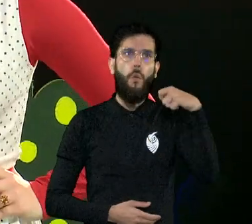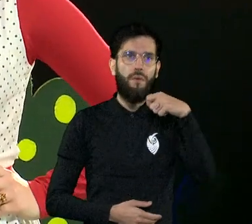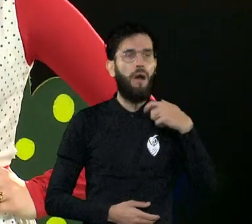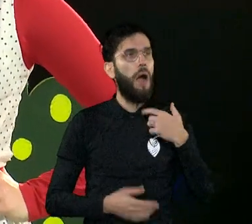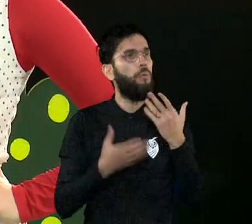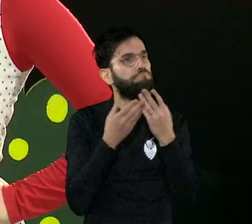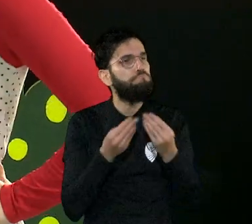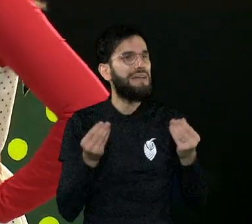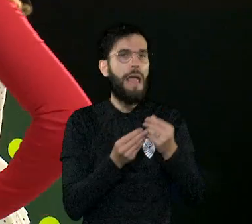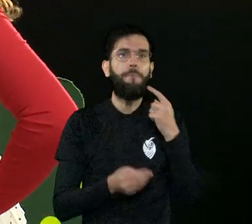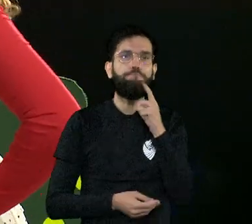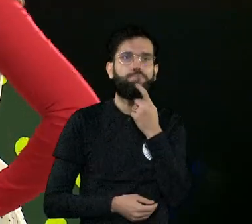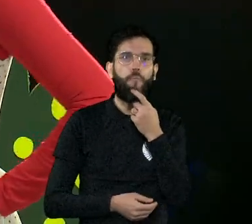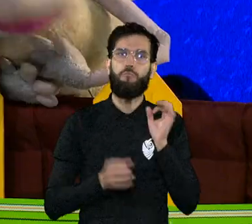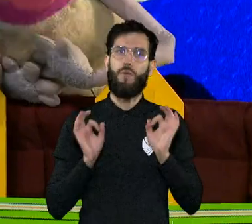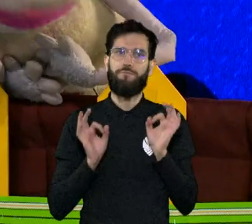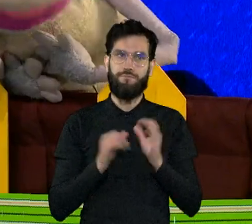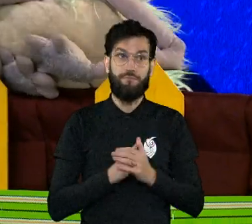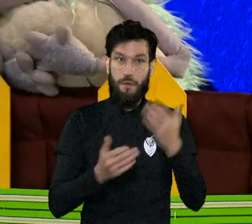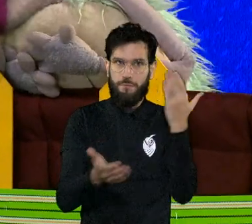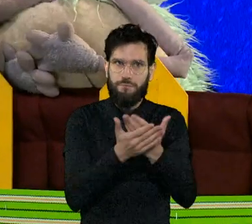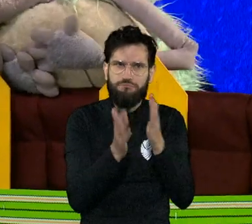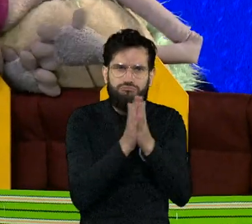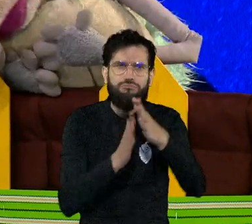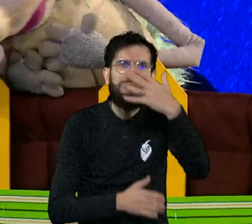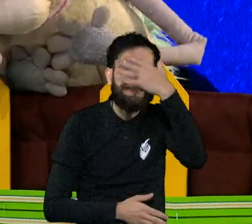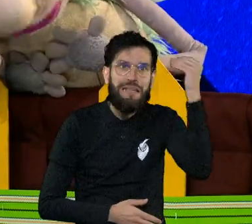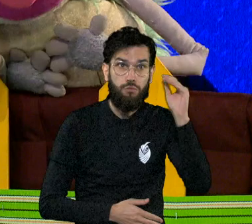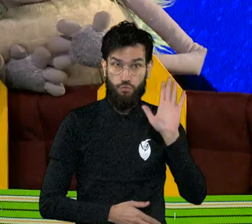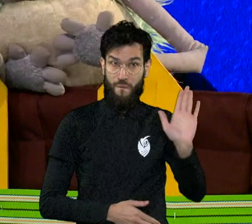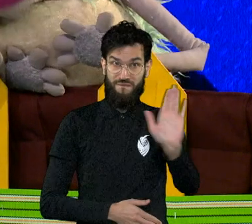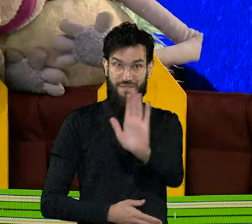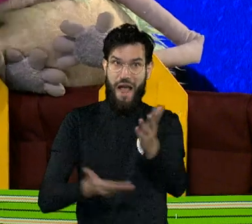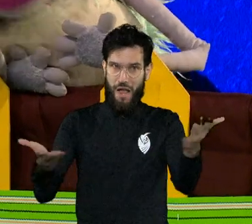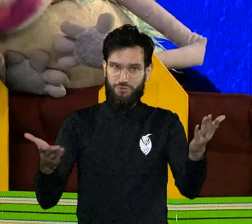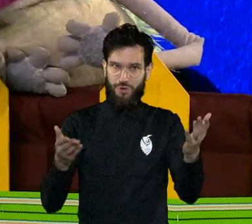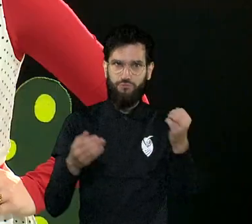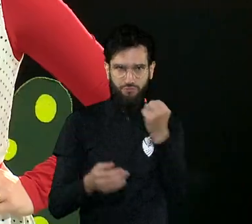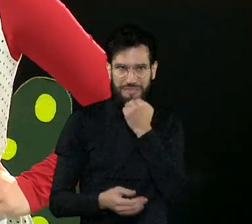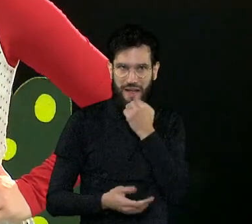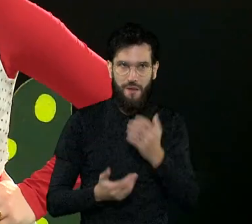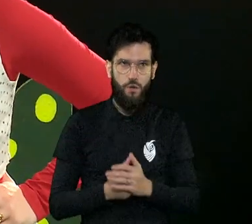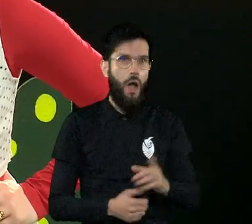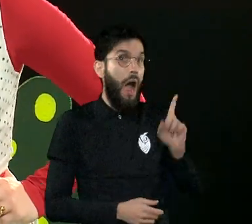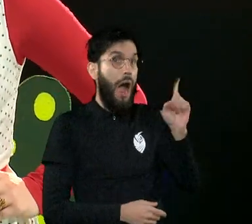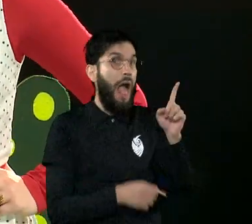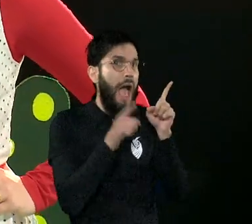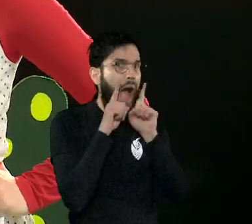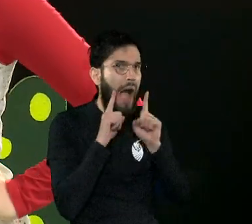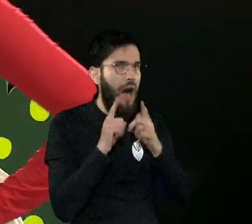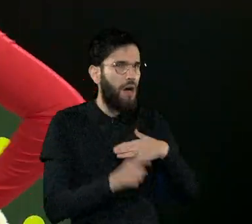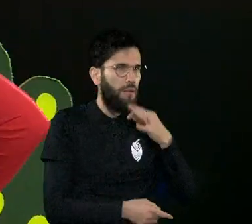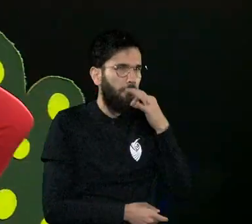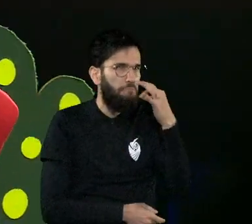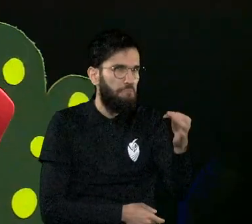taký príjemný pocit. Tak na ne nezabúdajte, veď sú predsa vaše kamoši. Ale Hanička, mám na teba